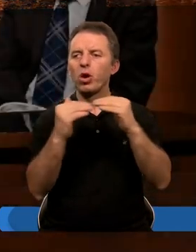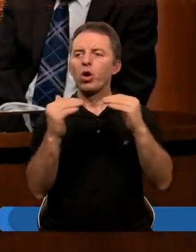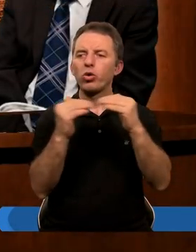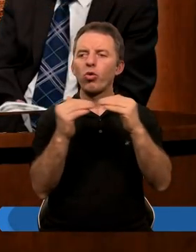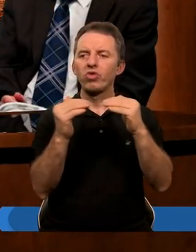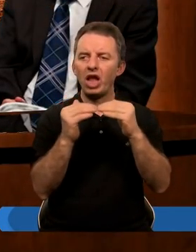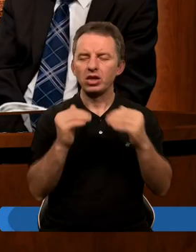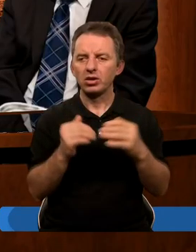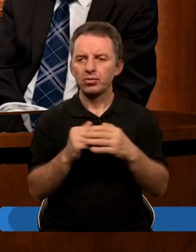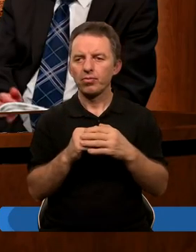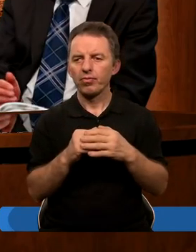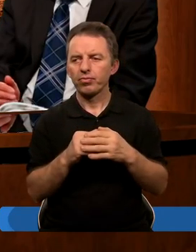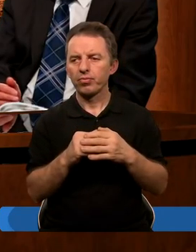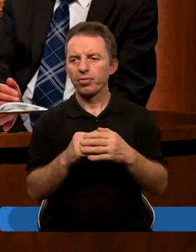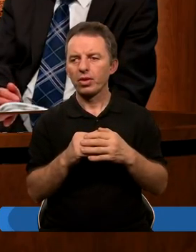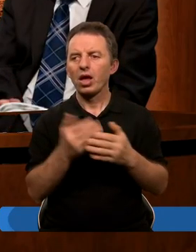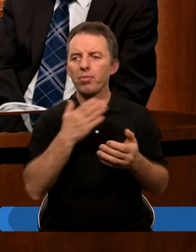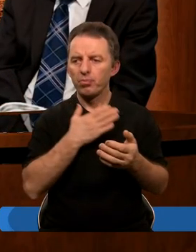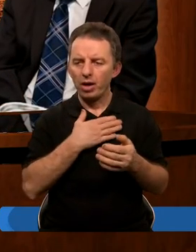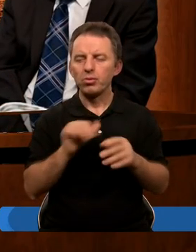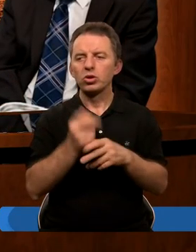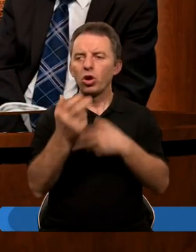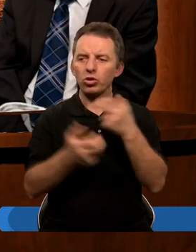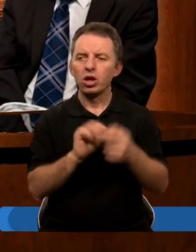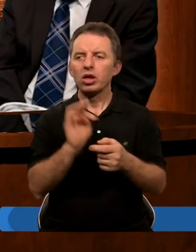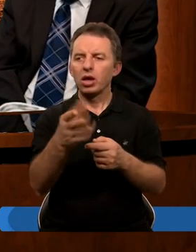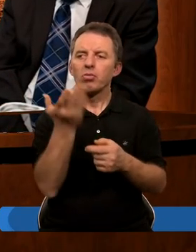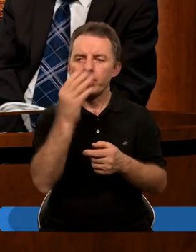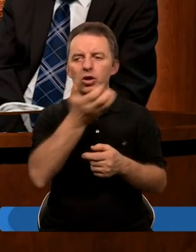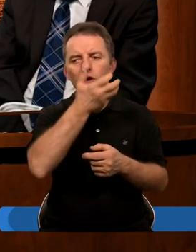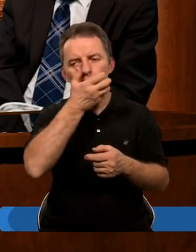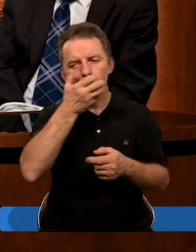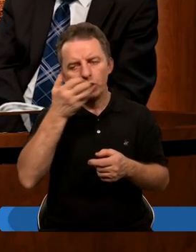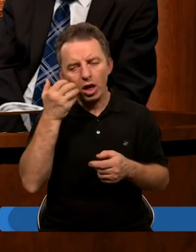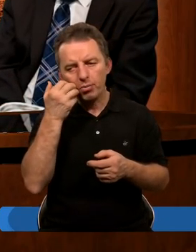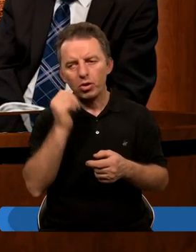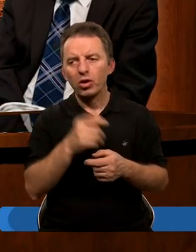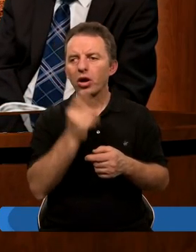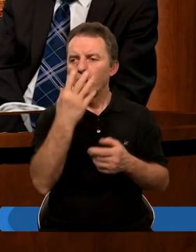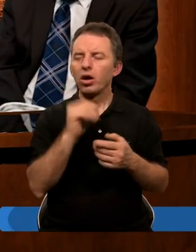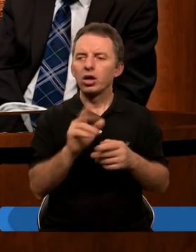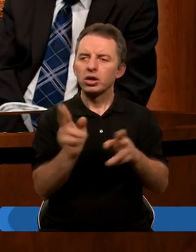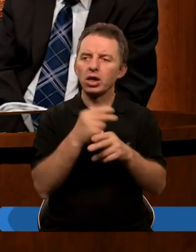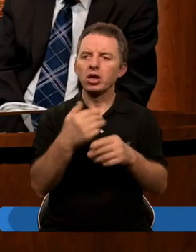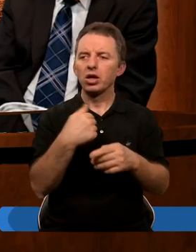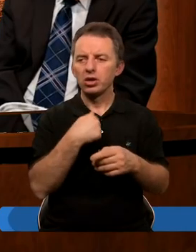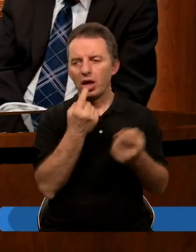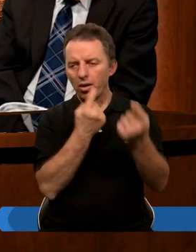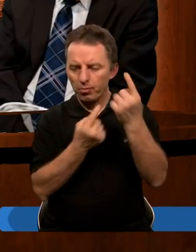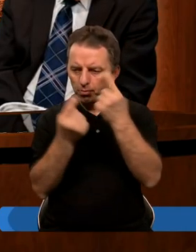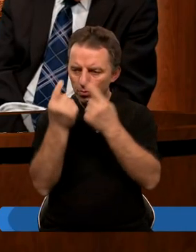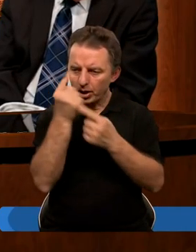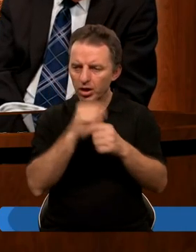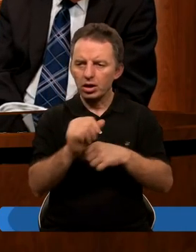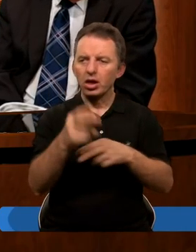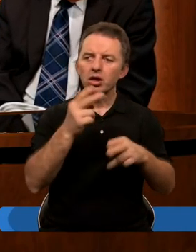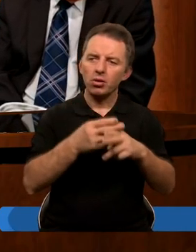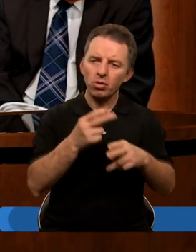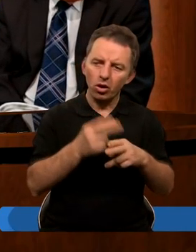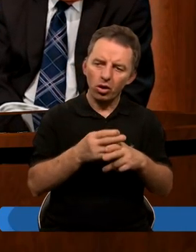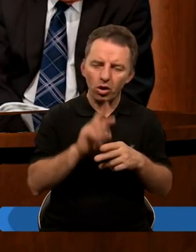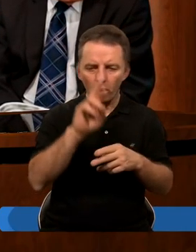porównać. W ogóle mamy tutaj do czynienia z takim bardzo ciepłym już w końcu obrazem. Bo kiedy ja myślę o tym, że jestem chory